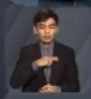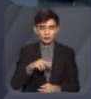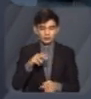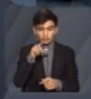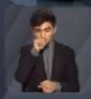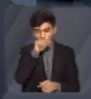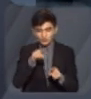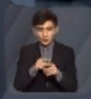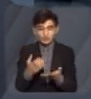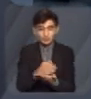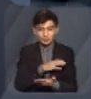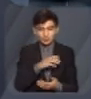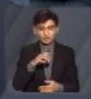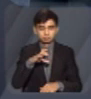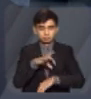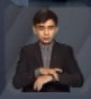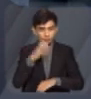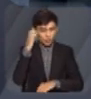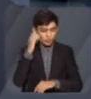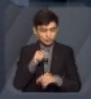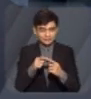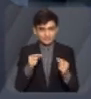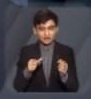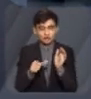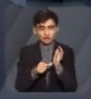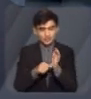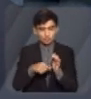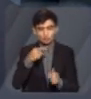черным пластиковым кольцом, 6-значным номером и